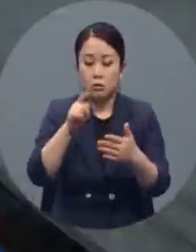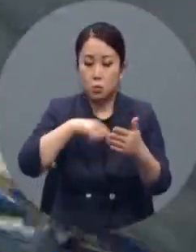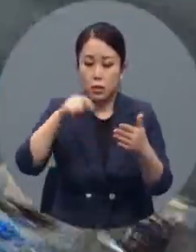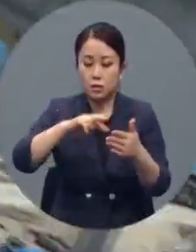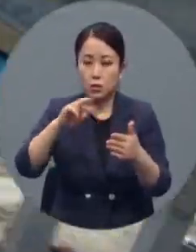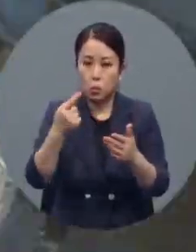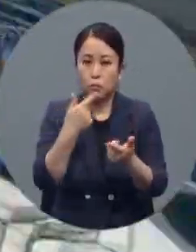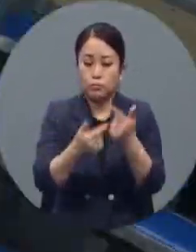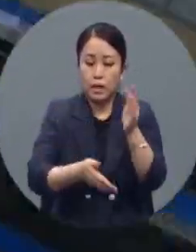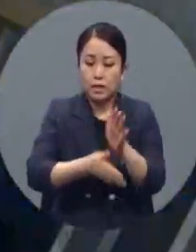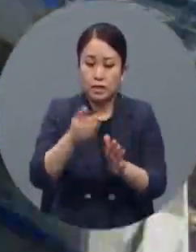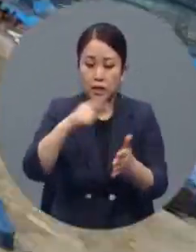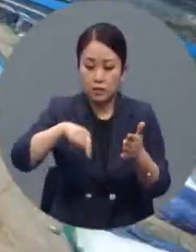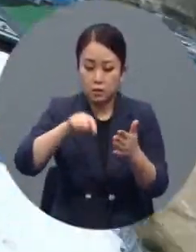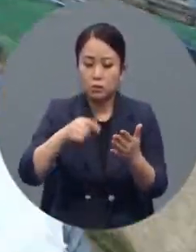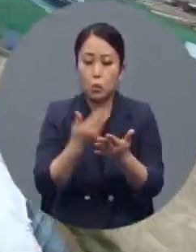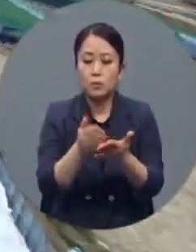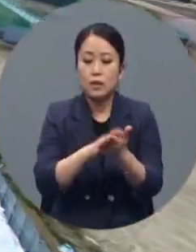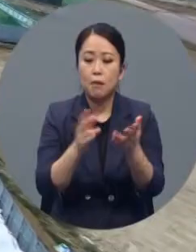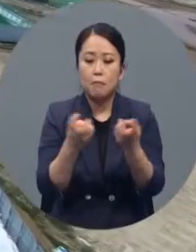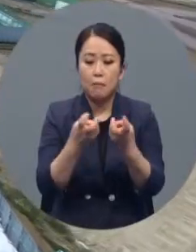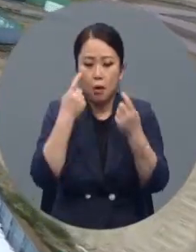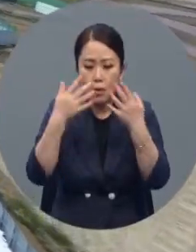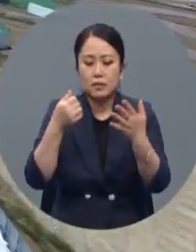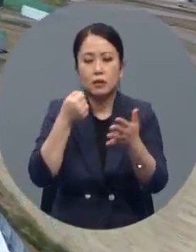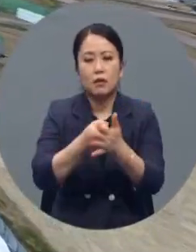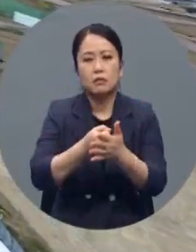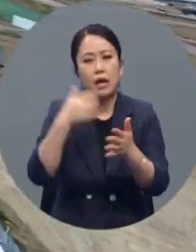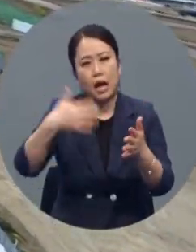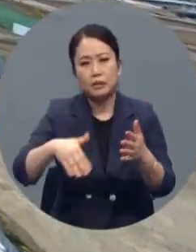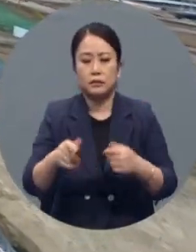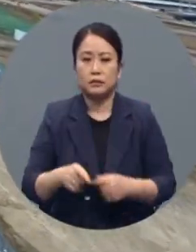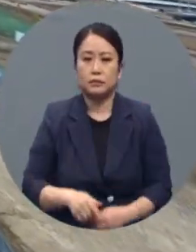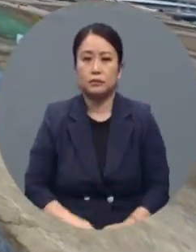여전히 공법을 확정하지 못하고 있습니다. MBC 뉴스 송광무입니다.